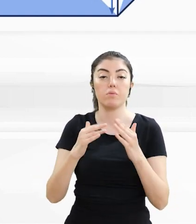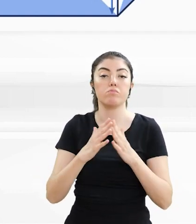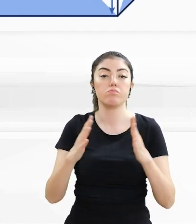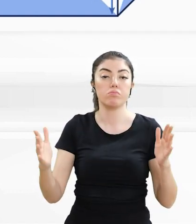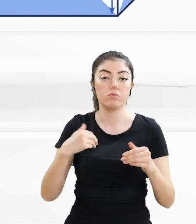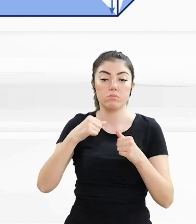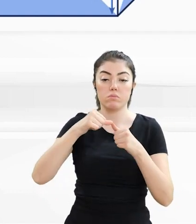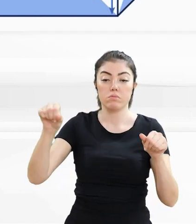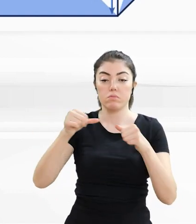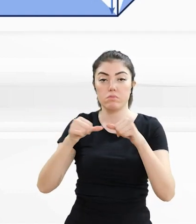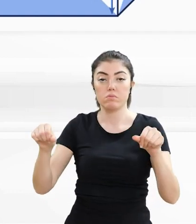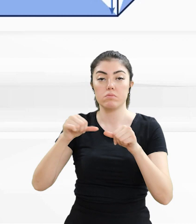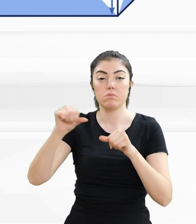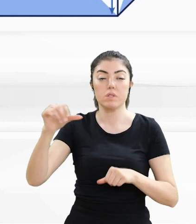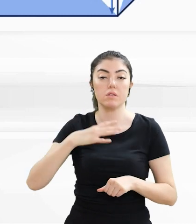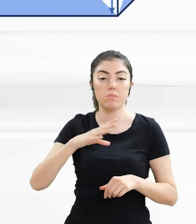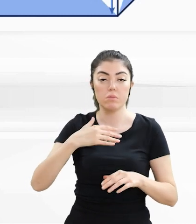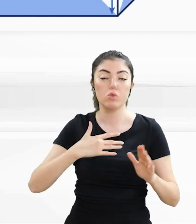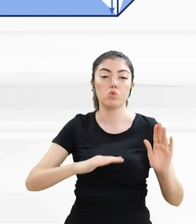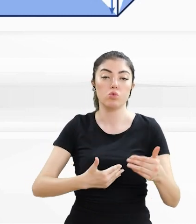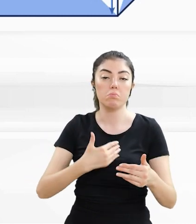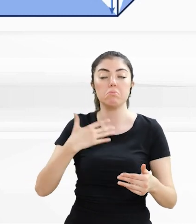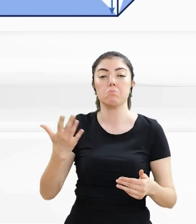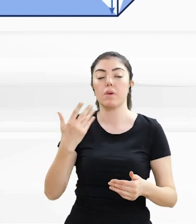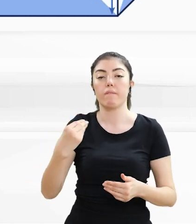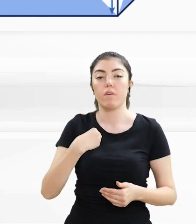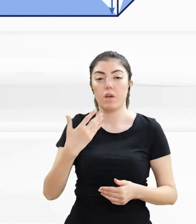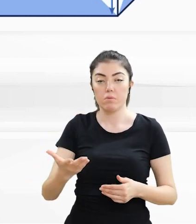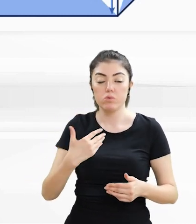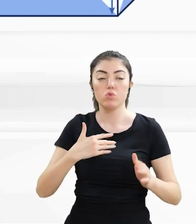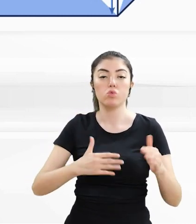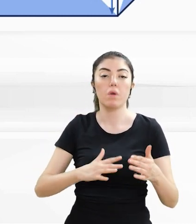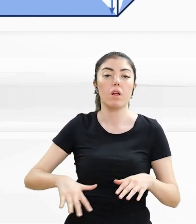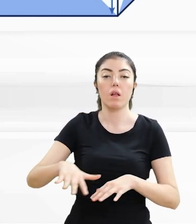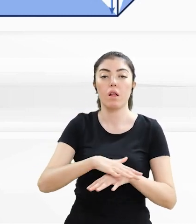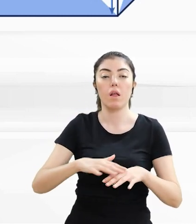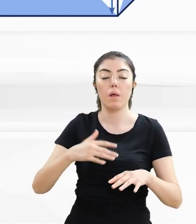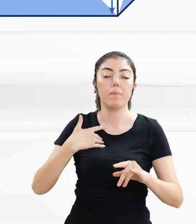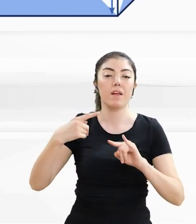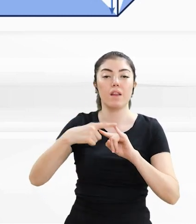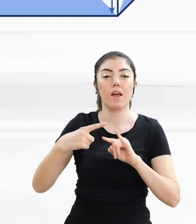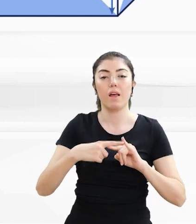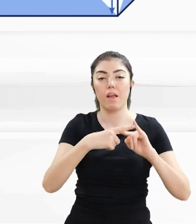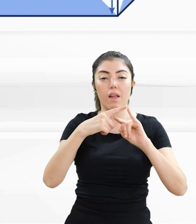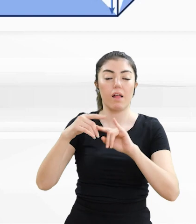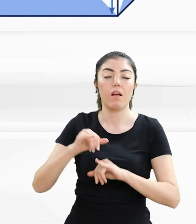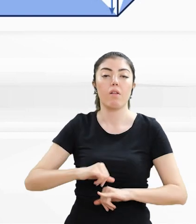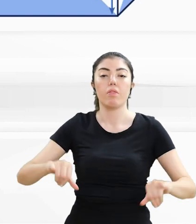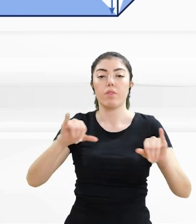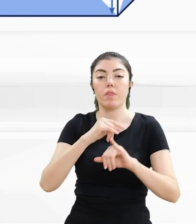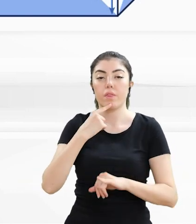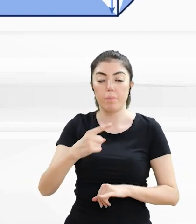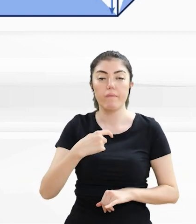eşit büyüklükte Şehitler yapıştırmış hız ve bunu küp şeklinde olduğunu vermiş e Küpün tüm yüzeyleri bu şekilde birbirine eş